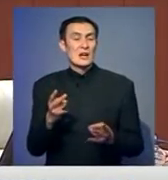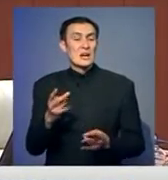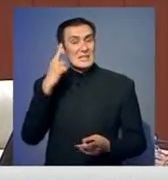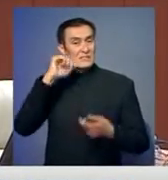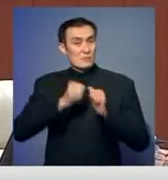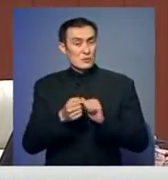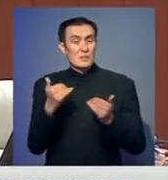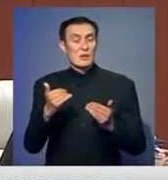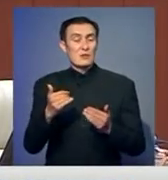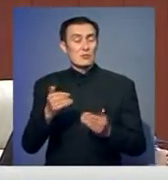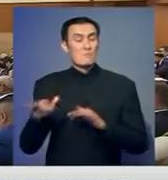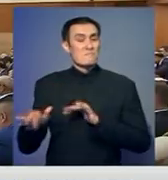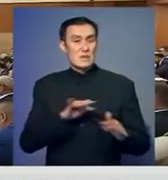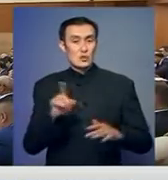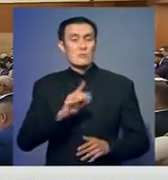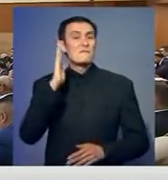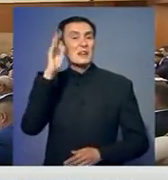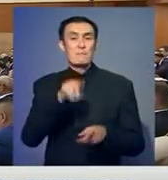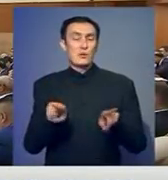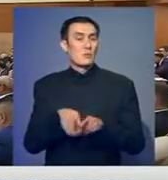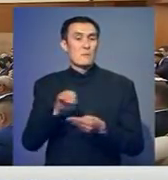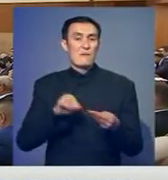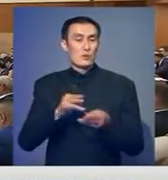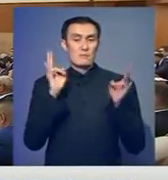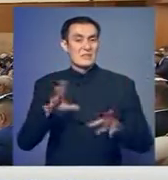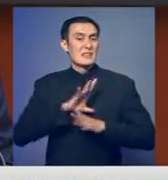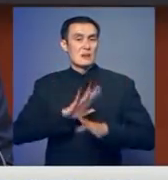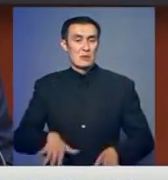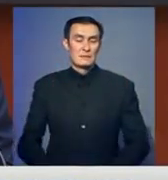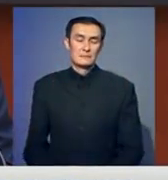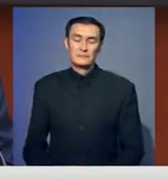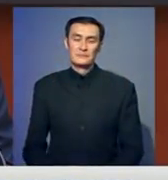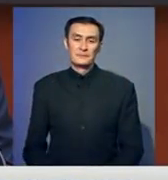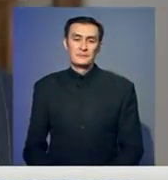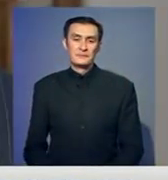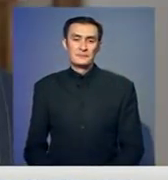извлечь урок и принять четкие меры, чтобы впредь подобные трагедии не повторялись.